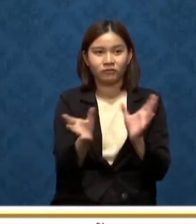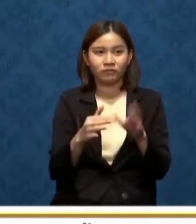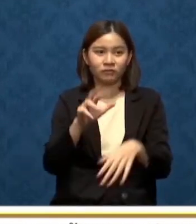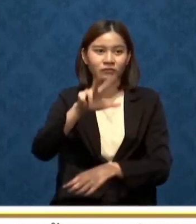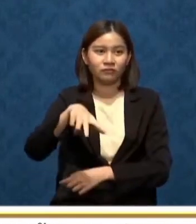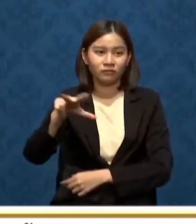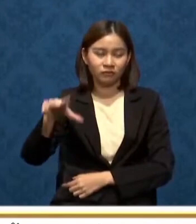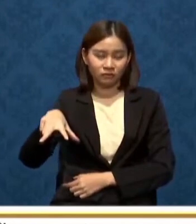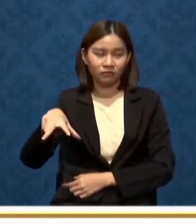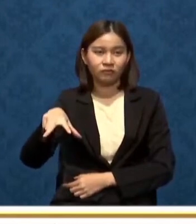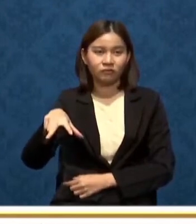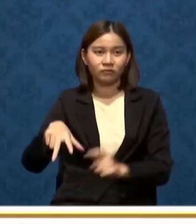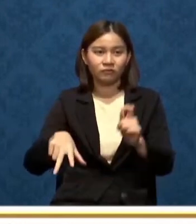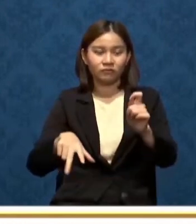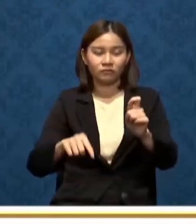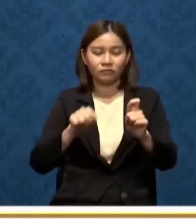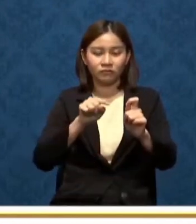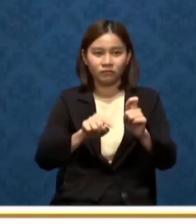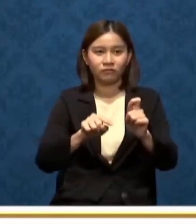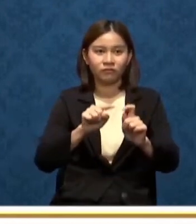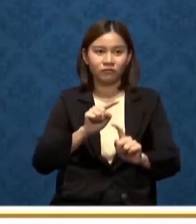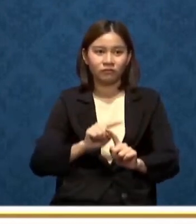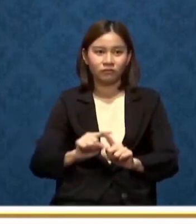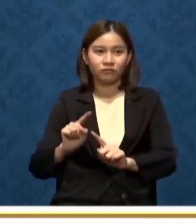ยเคตอำเภอ กุมมาปพีเคตอำเภอ ประจักตสิตบ lil